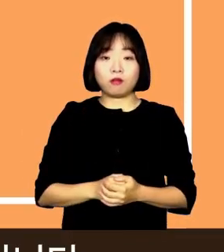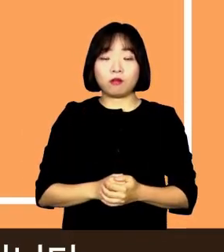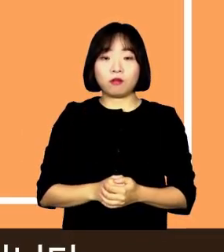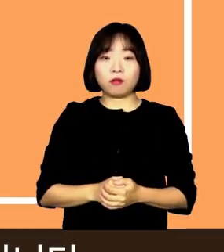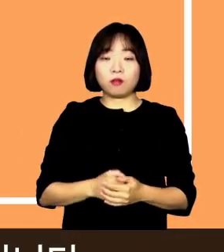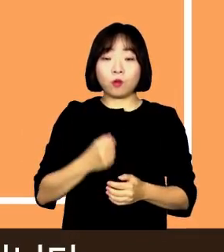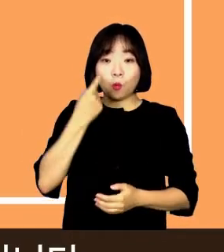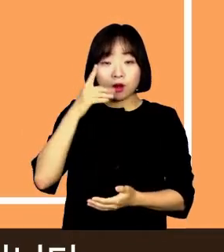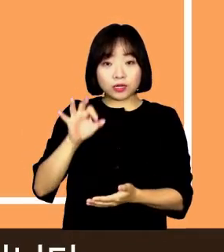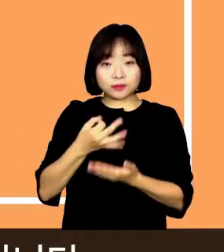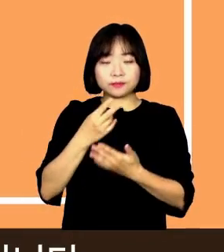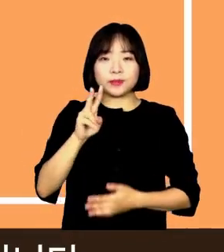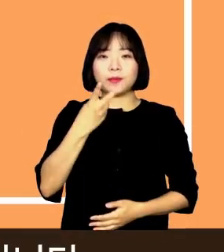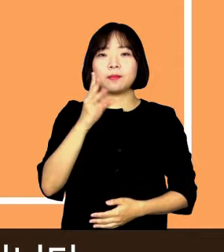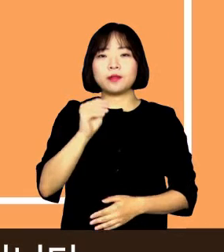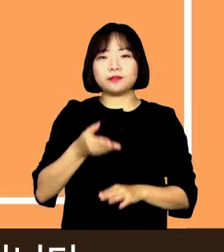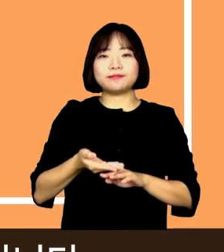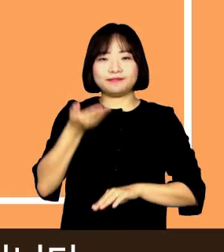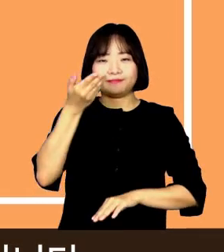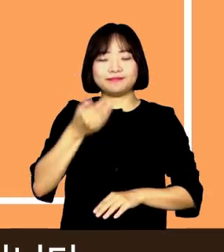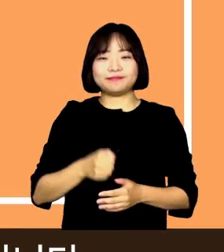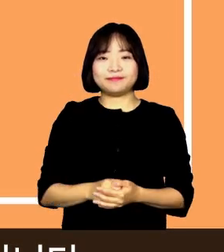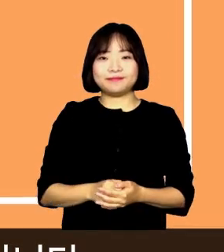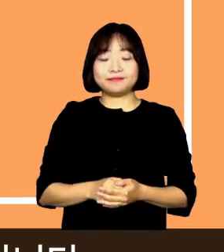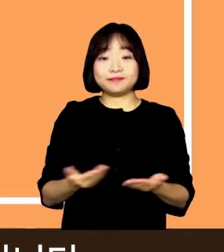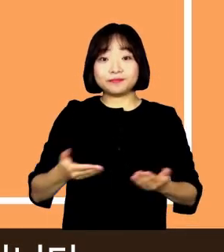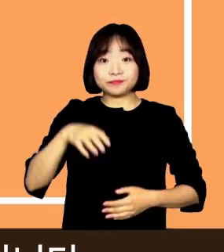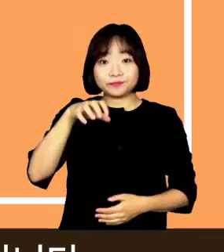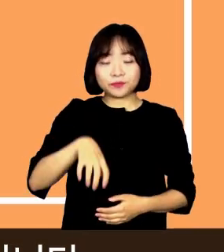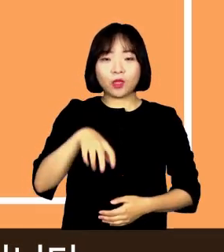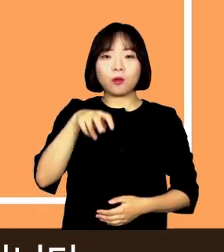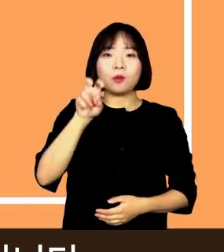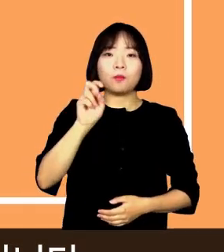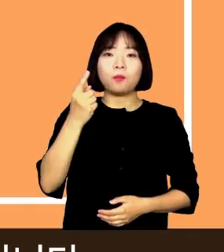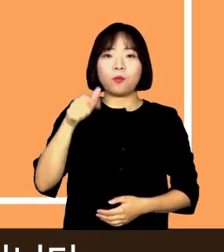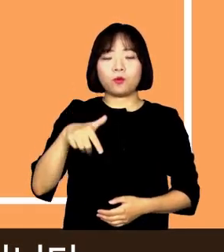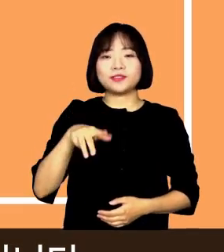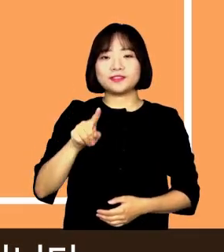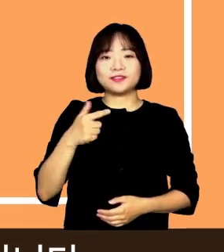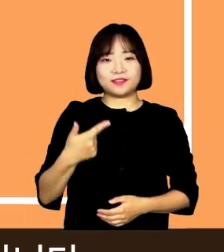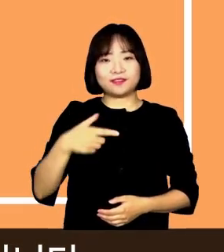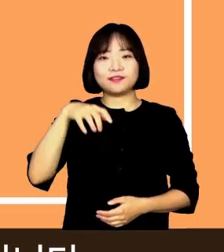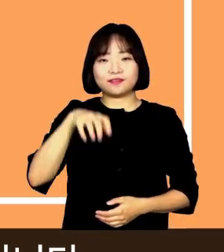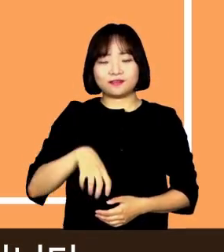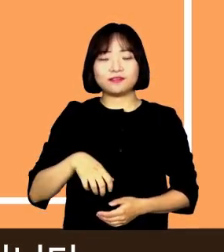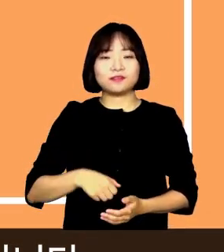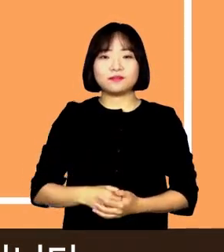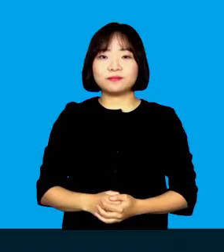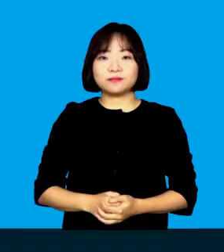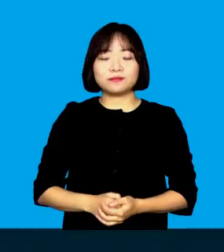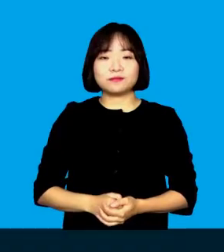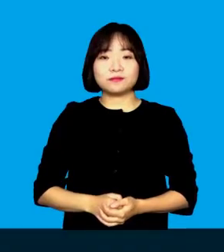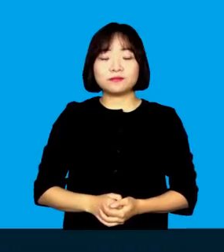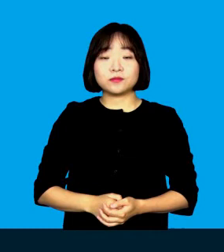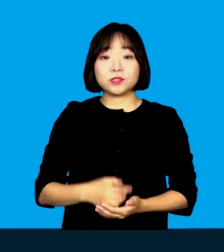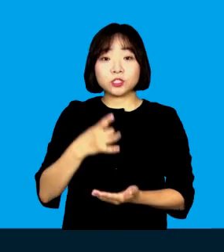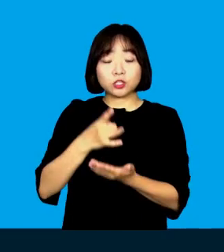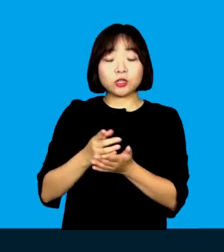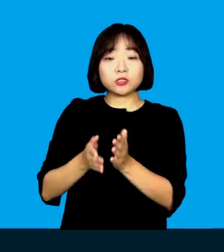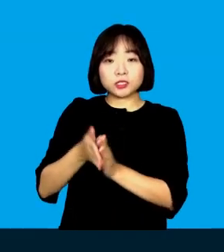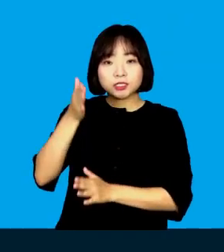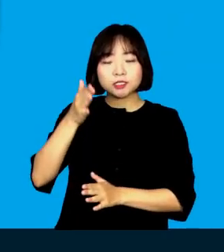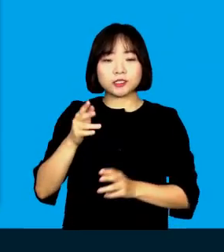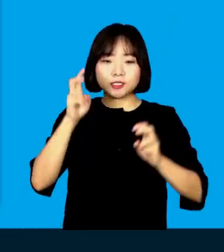월급 200만원 이상이며 근무지는 천안시 동남구 목천읍 부장로 167-1입니다.